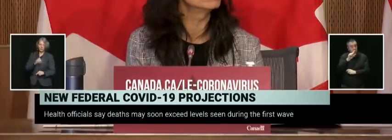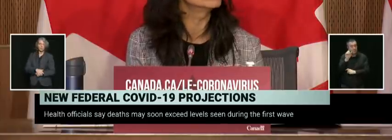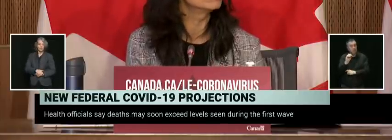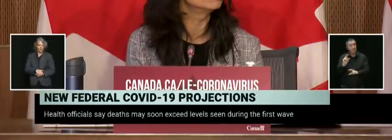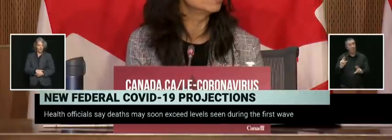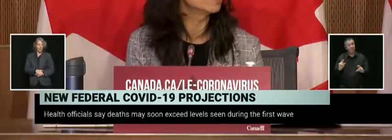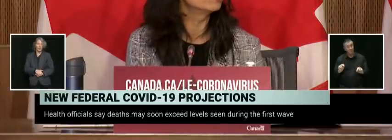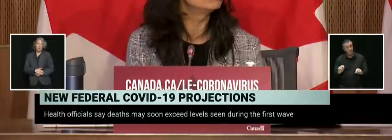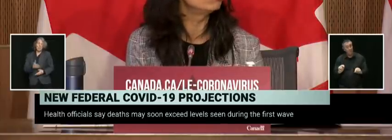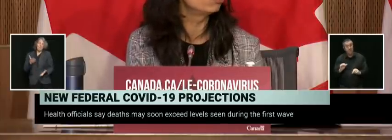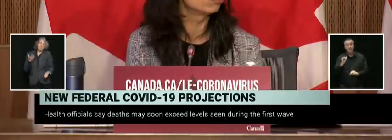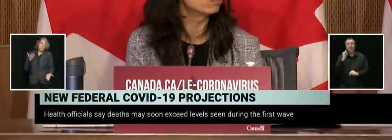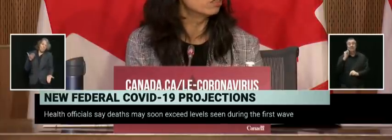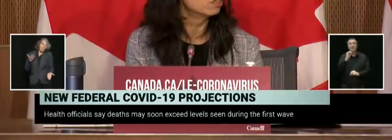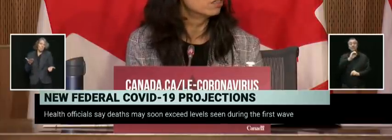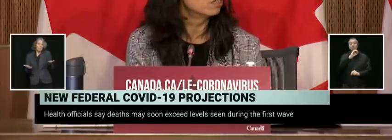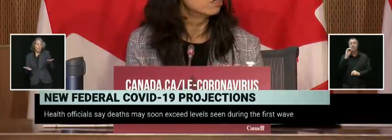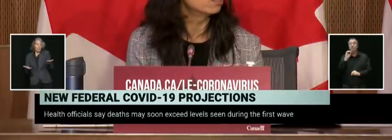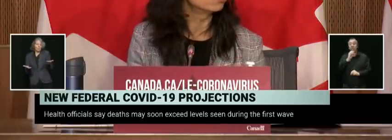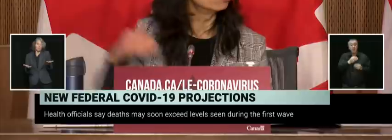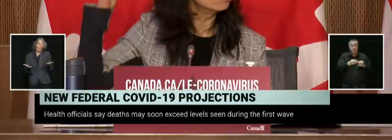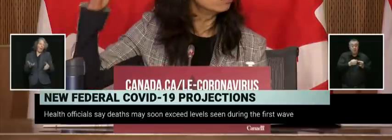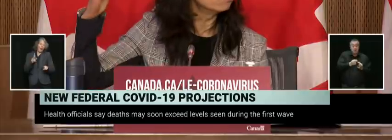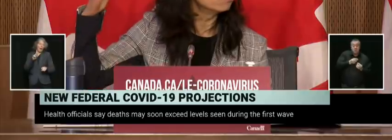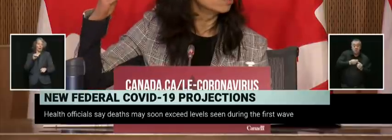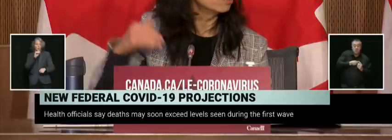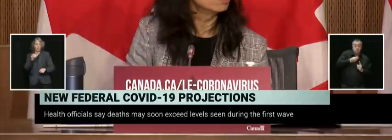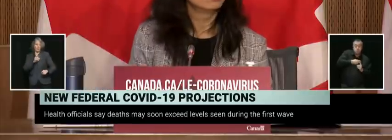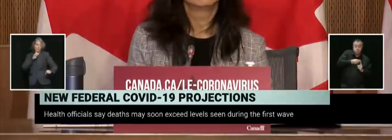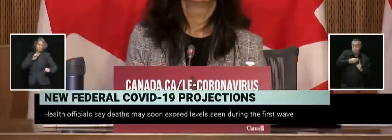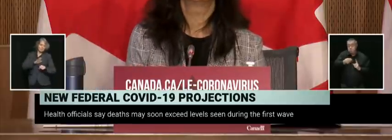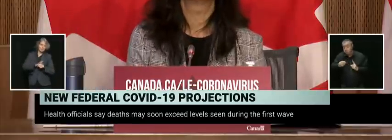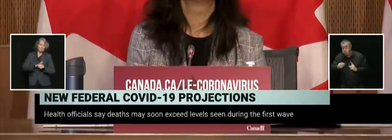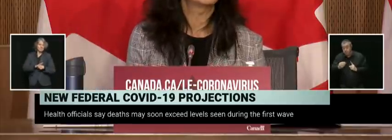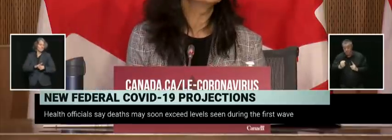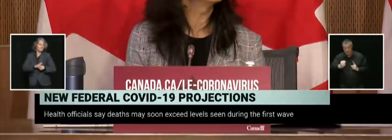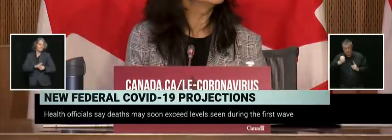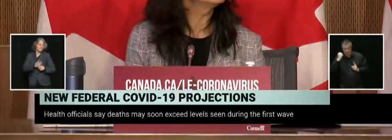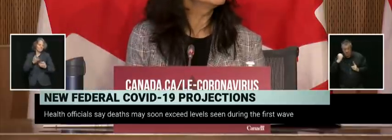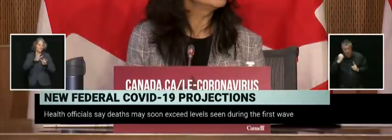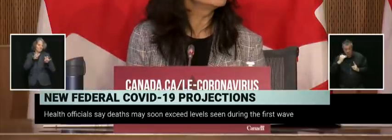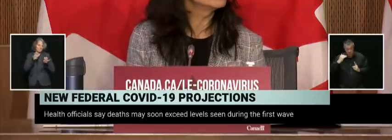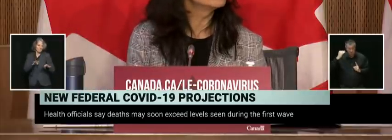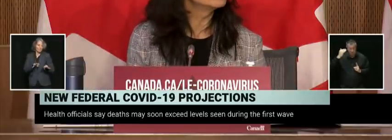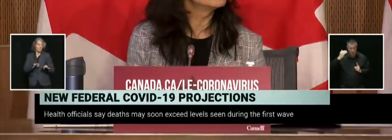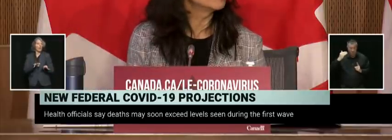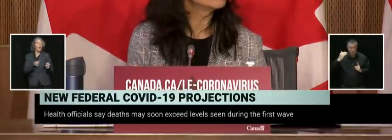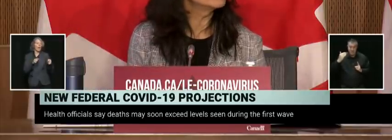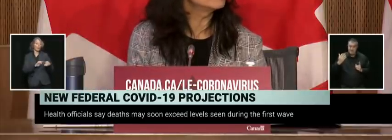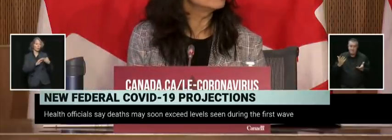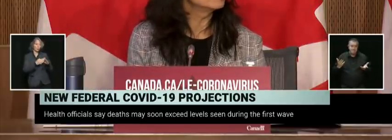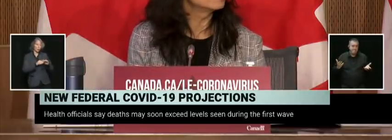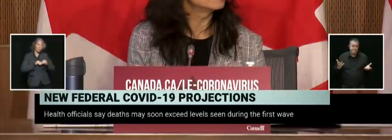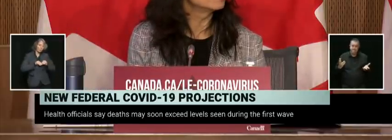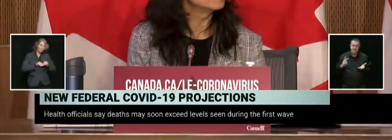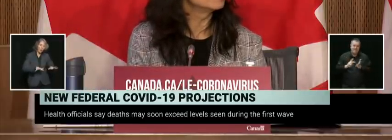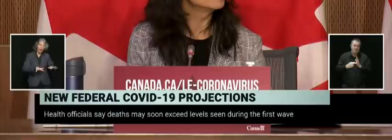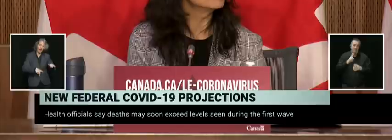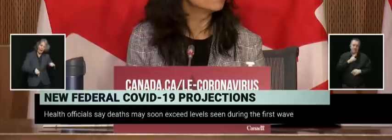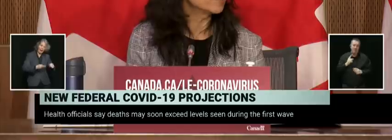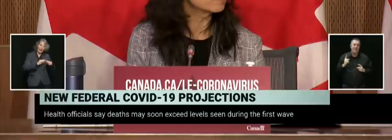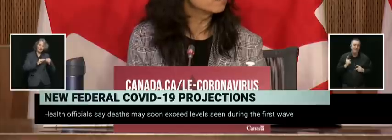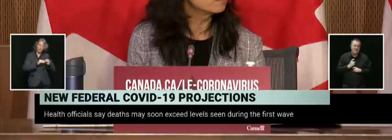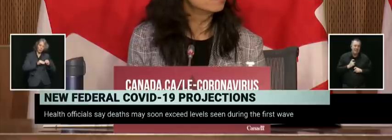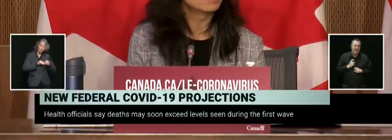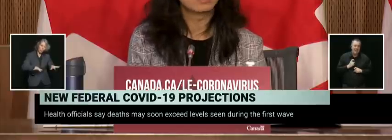transmission dans la communauté est toujours haut, c'est vraiment difficile de baisser